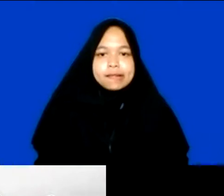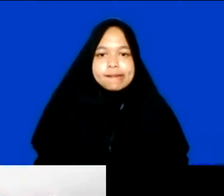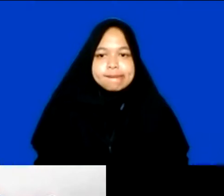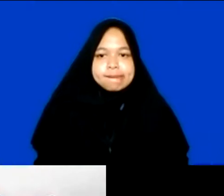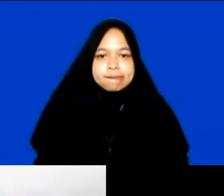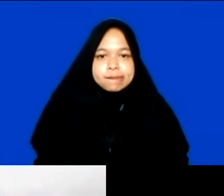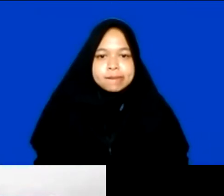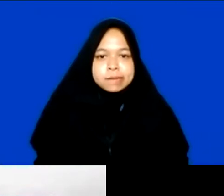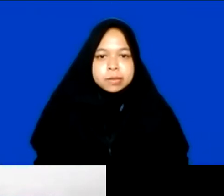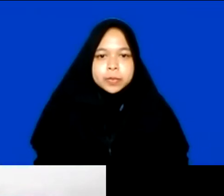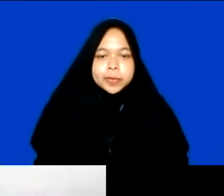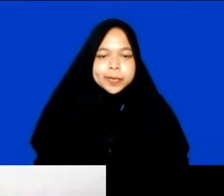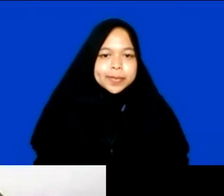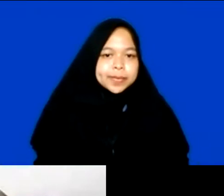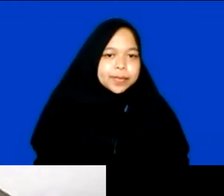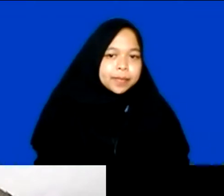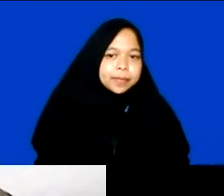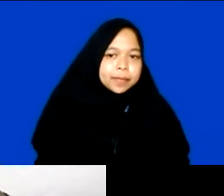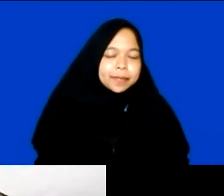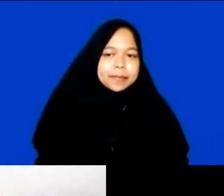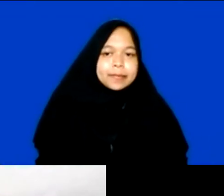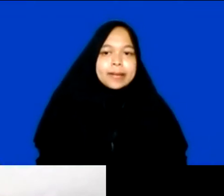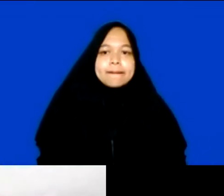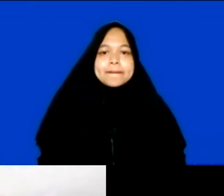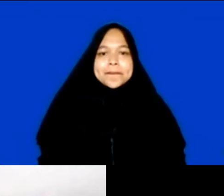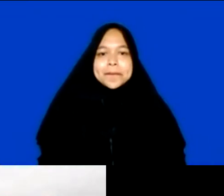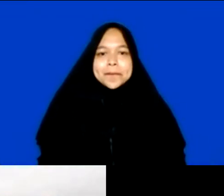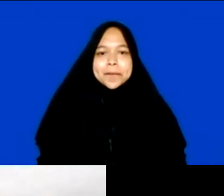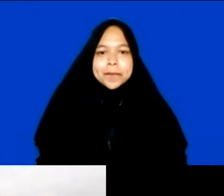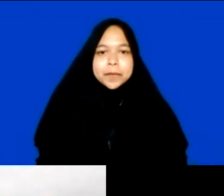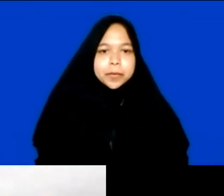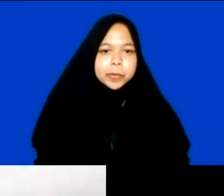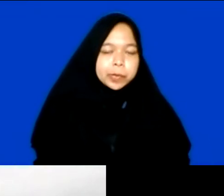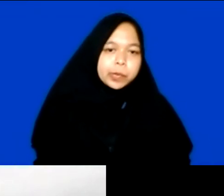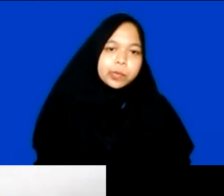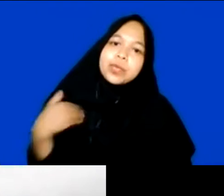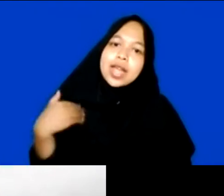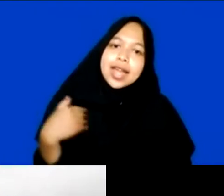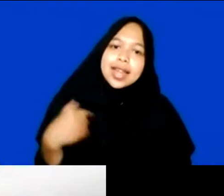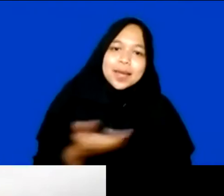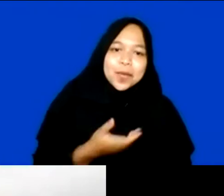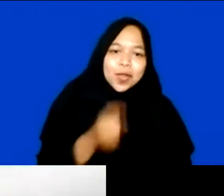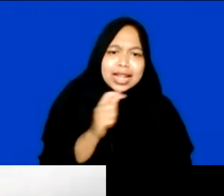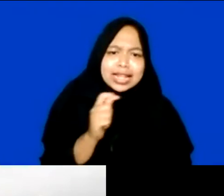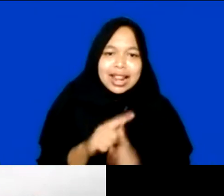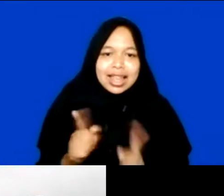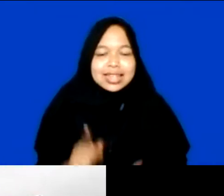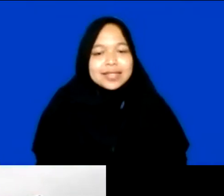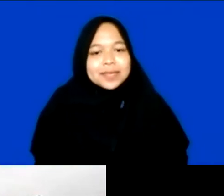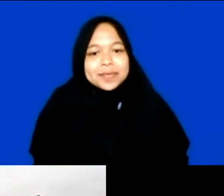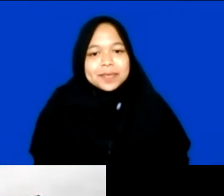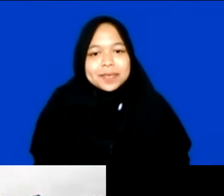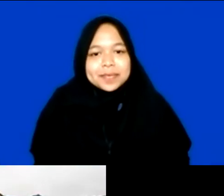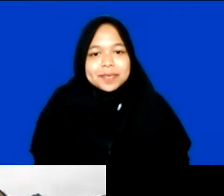Oke, seperti itu Mbak Christina Avinda. Ada yang ingin ditanyakan lagi mungkin? Oke, terima